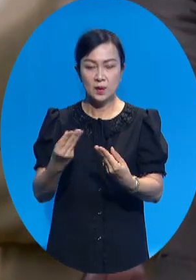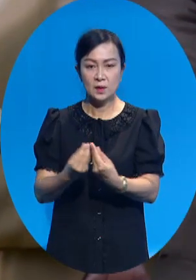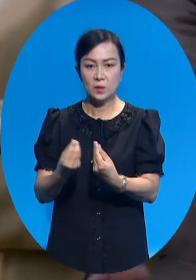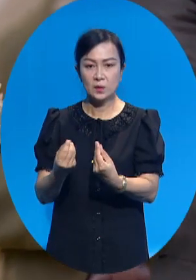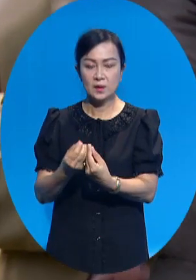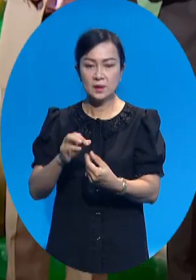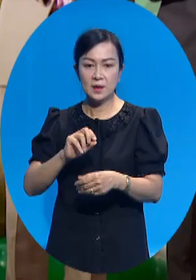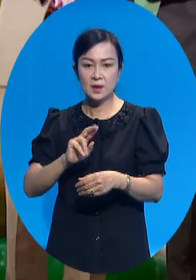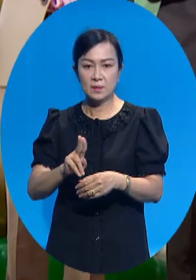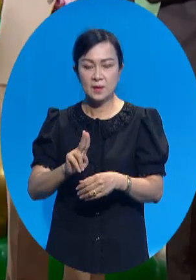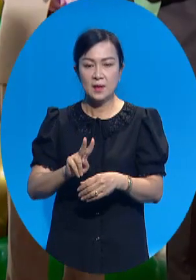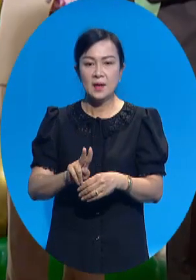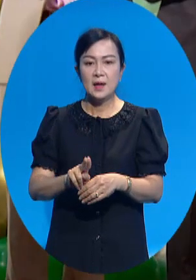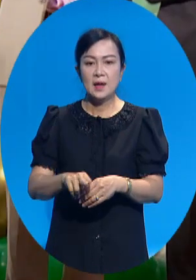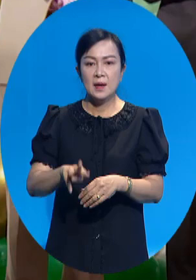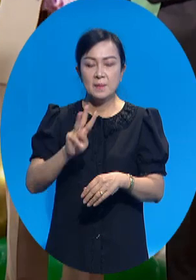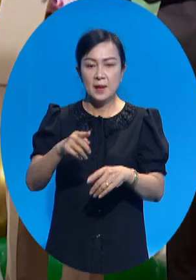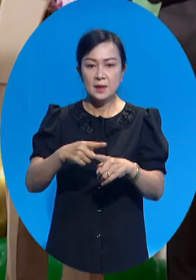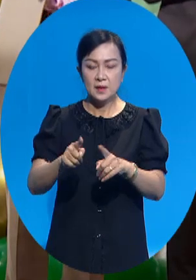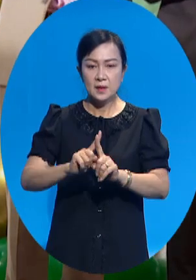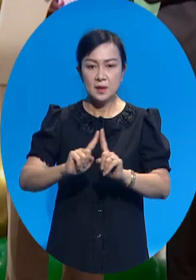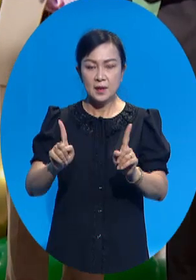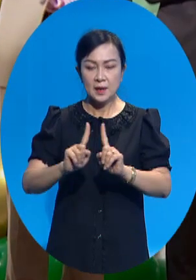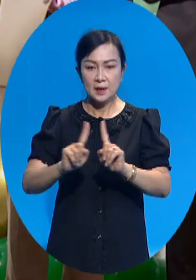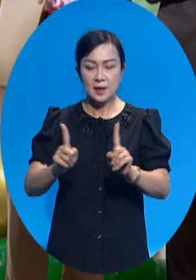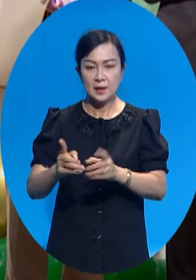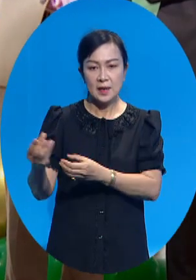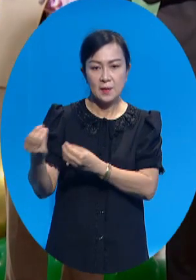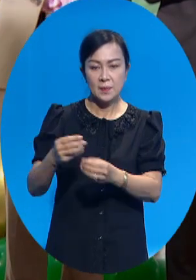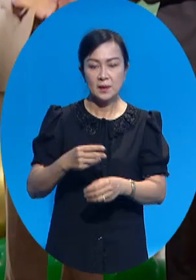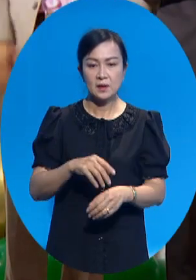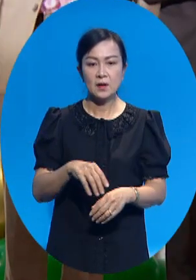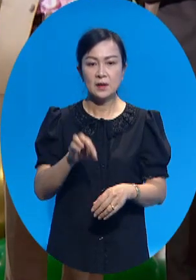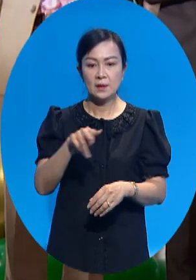các startup được xác định là ba giá trị khác biệt mà Viettel Startup đem đến cho các startup Việt.